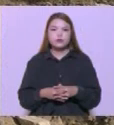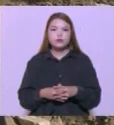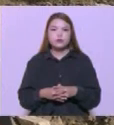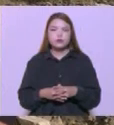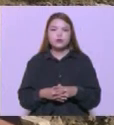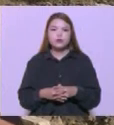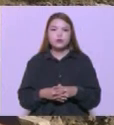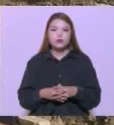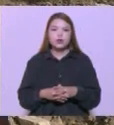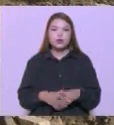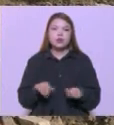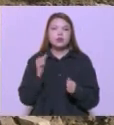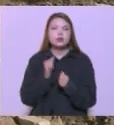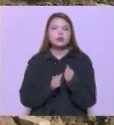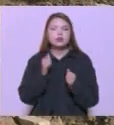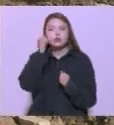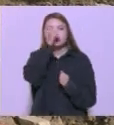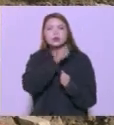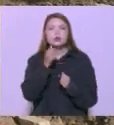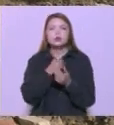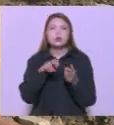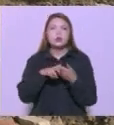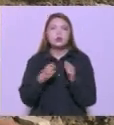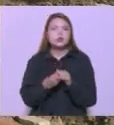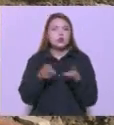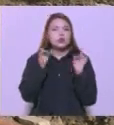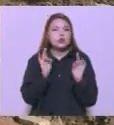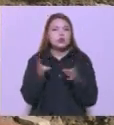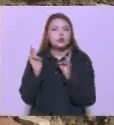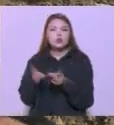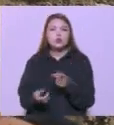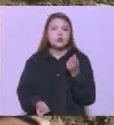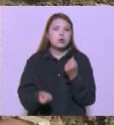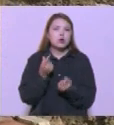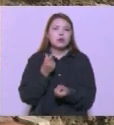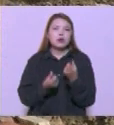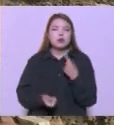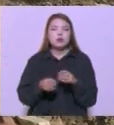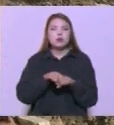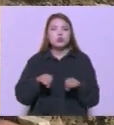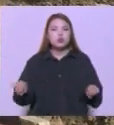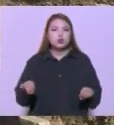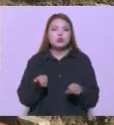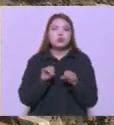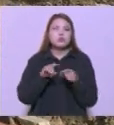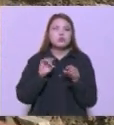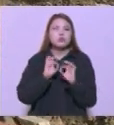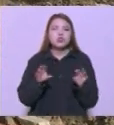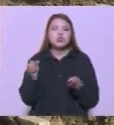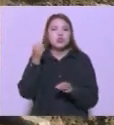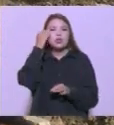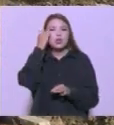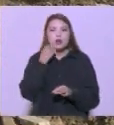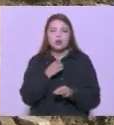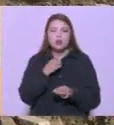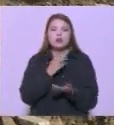Жыл сайын қарайған тариф болады, ақау шығады, оның бәрі осы құбырлардың тозуына байланысты.